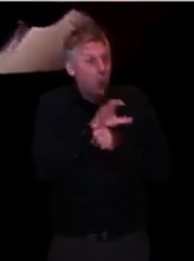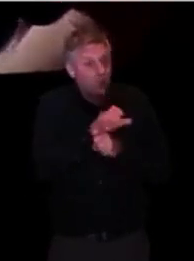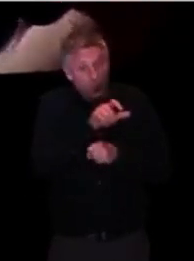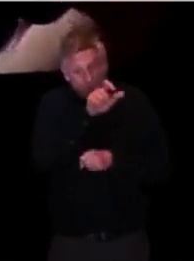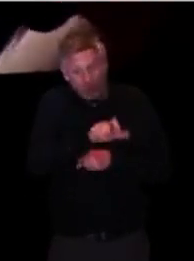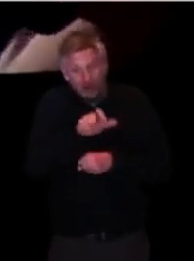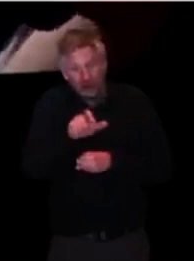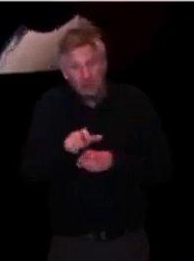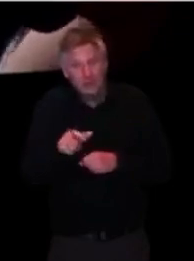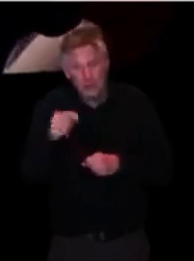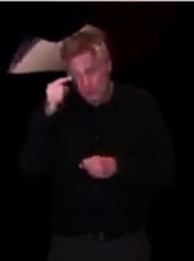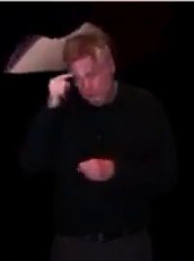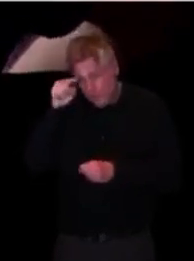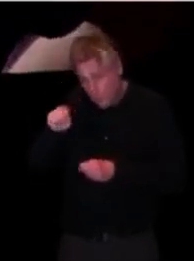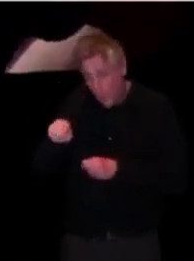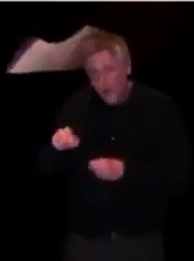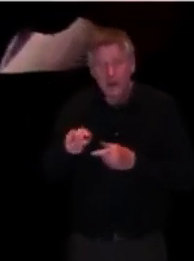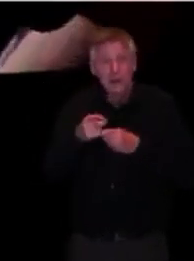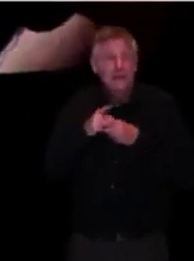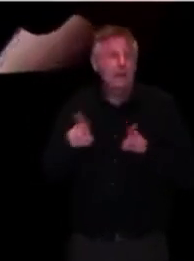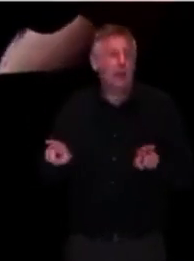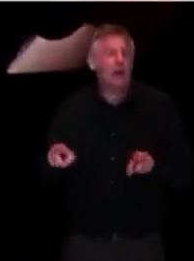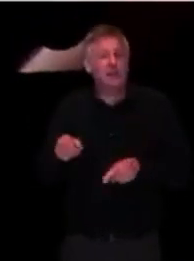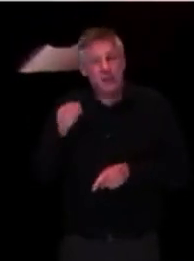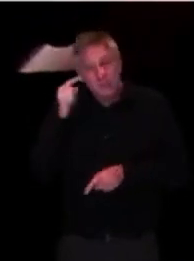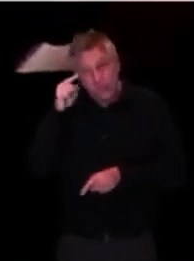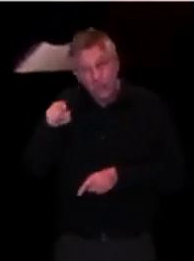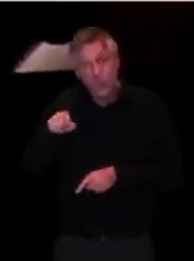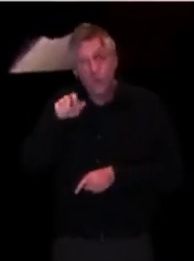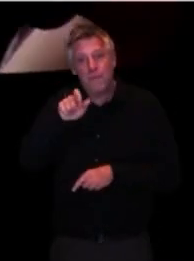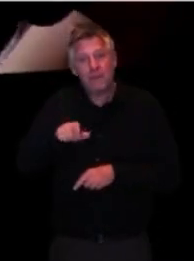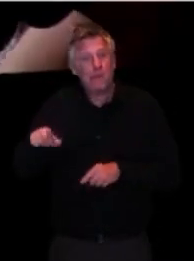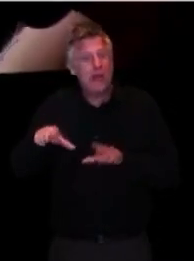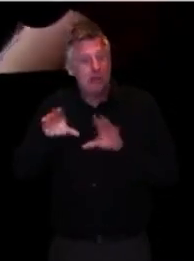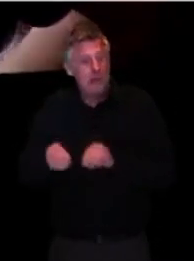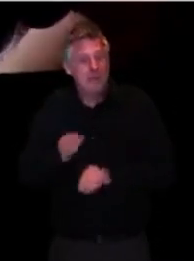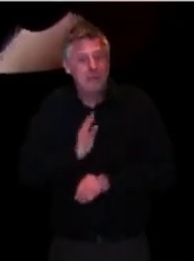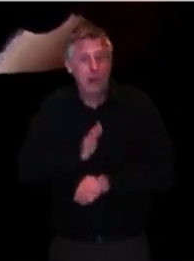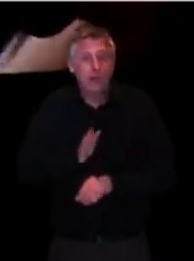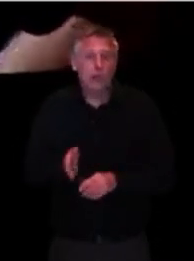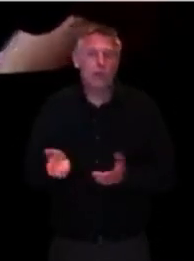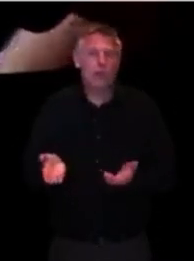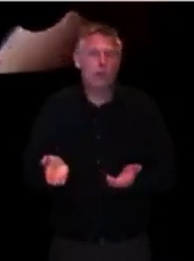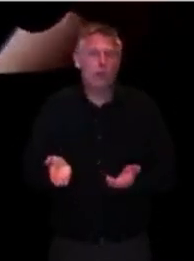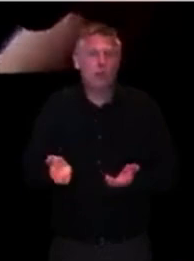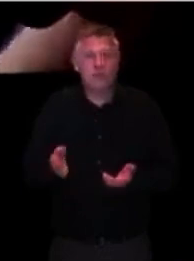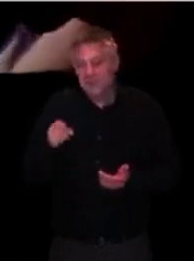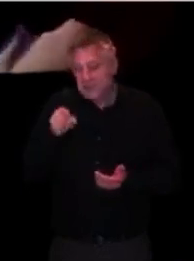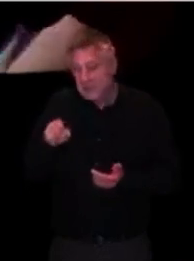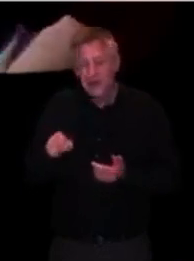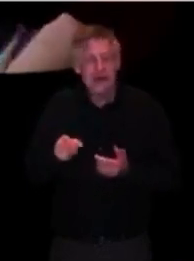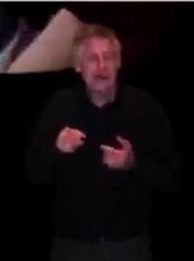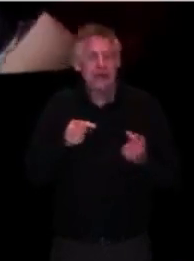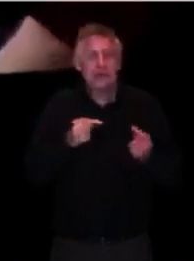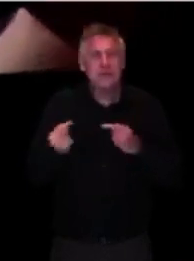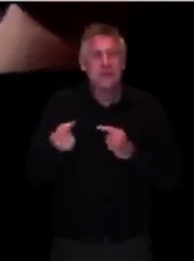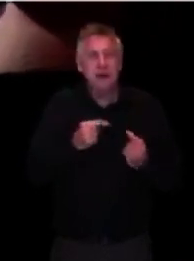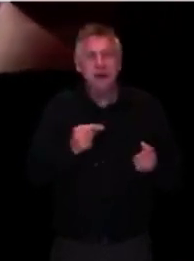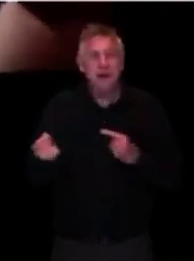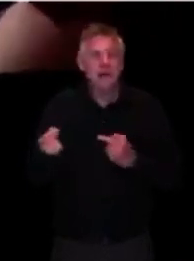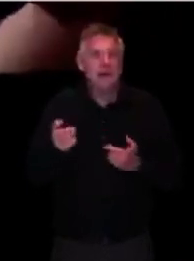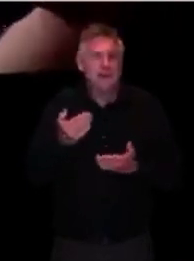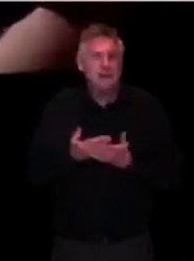mais qui soient des choses pour la démocratie et pour les Bordelais parce que c'est précisément là que se joue un débat contradictoire politique